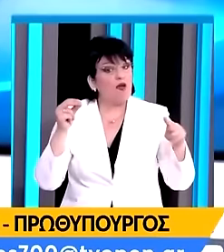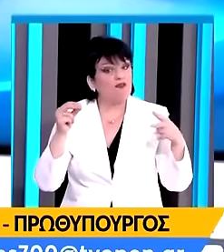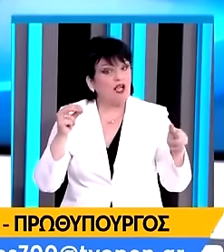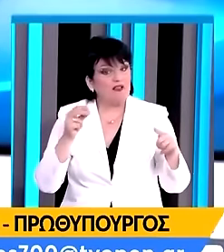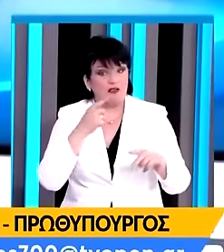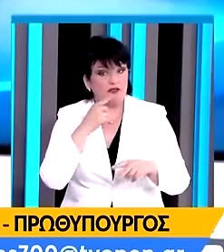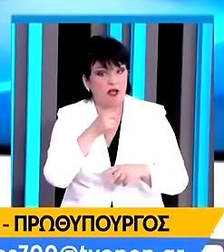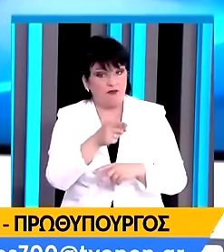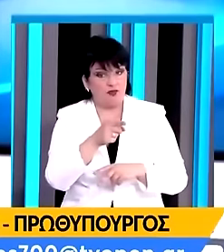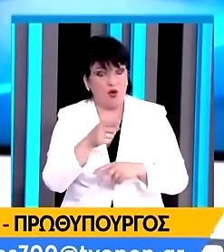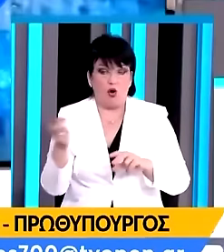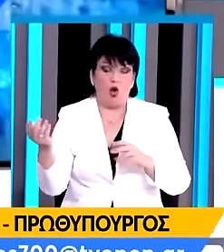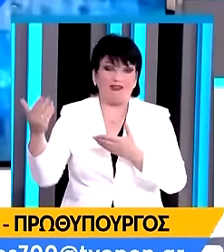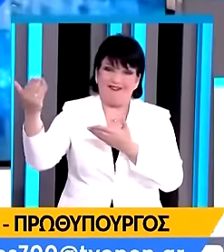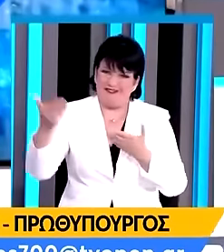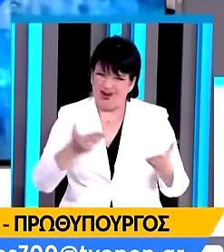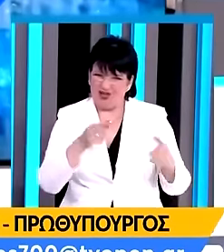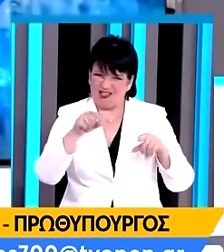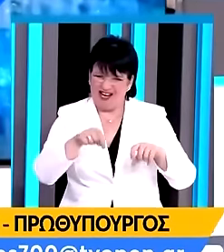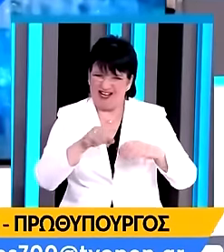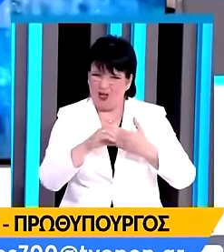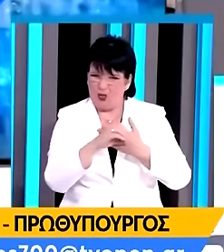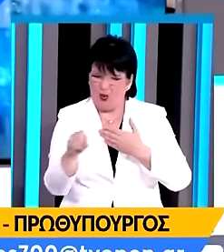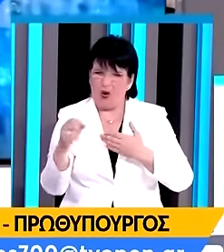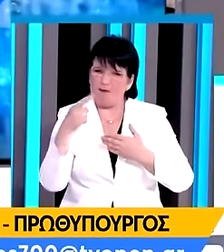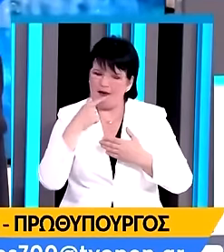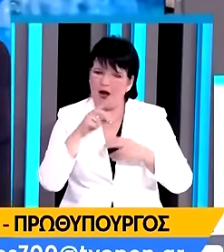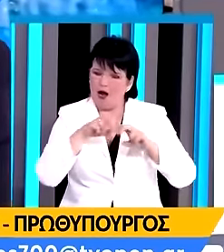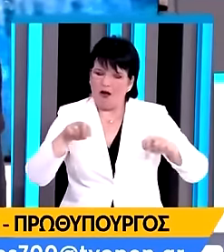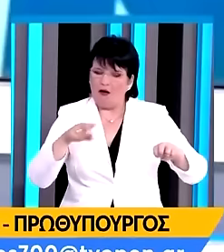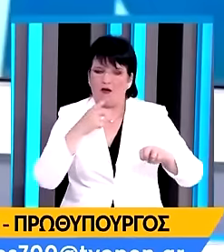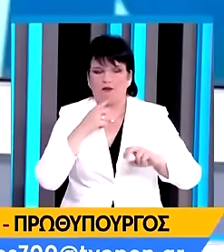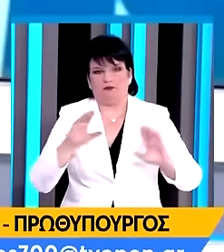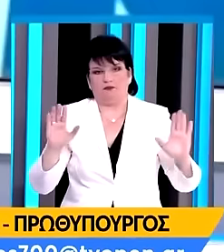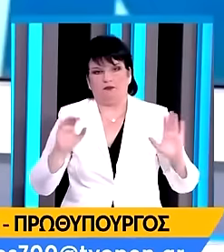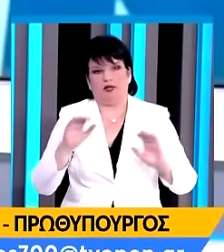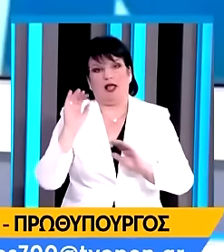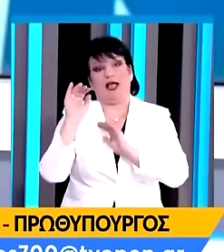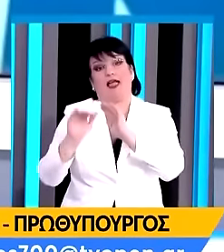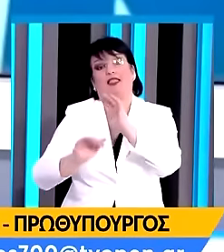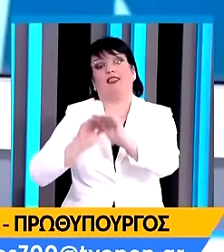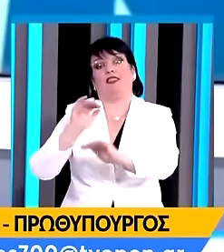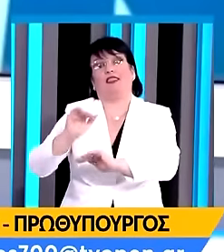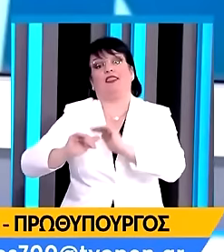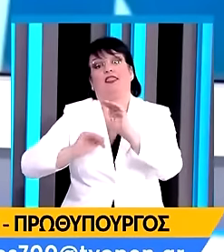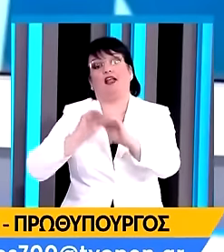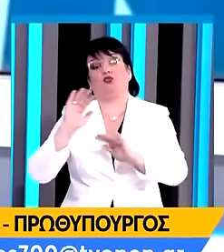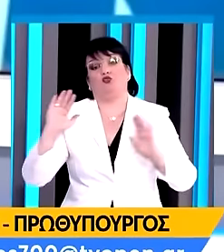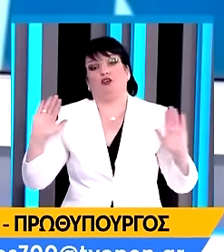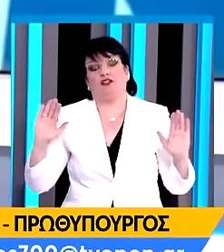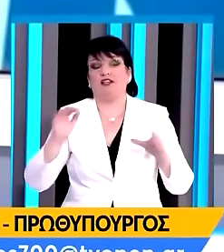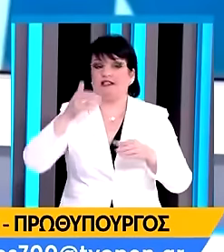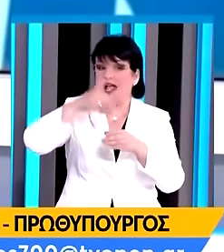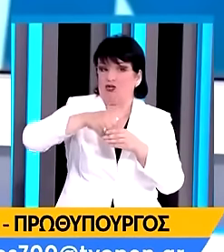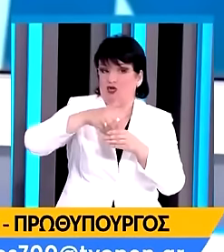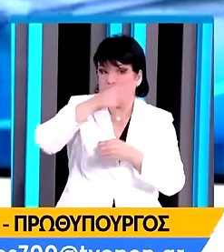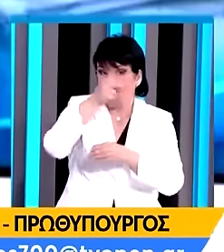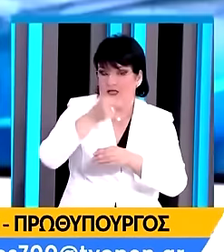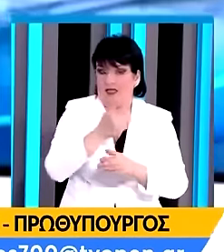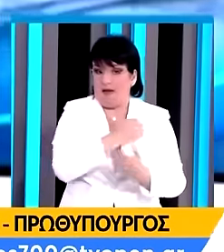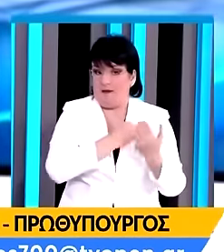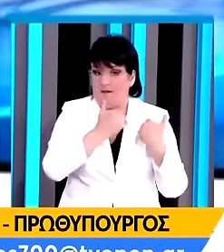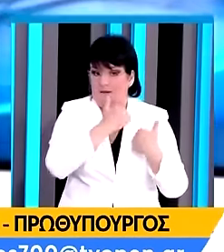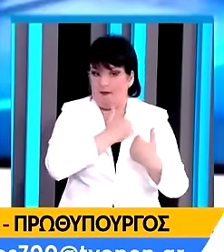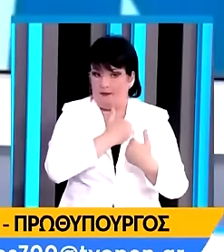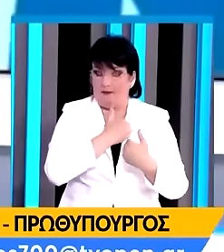λέμε. Εδώ στα πάνελ. Δεν τους φιλοξενούμε όλους. Για Ευρώπη κανένα δεν μιλάει. Αναλόγως τι τους ρωτάτε. Βλέπετε ότι και εσείς με ρωτάτε για τα εσωτερικά. Και πηγαίνω